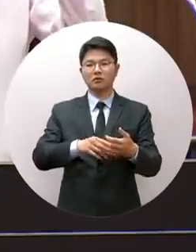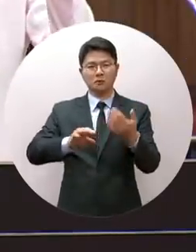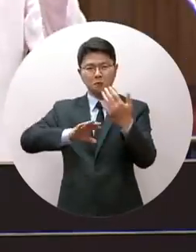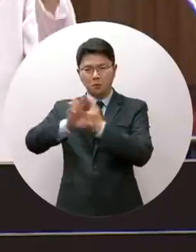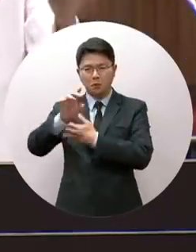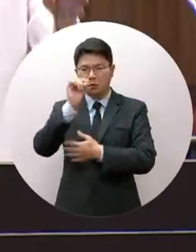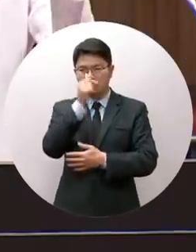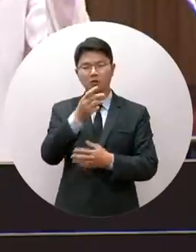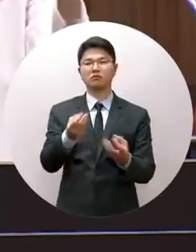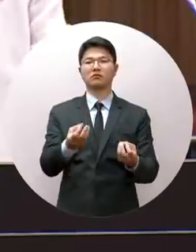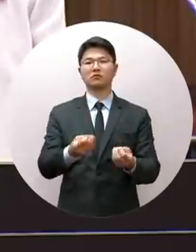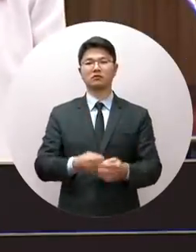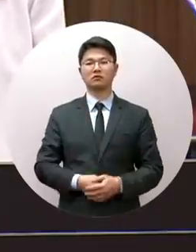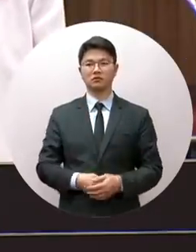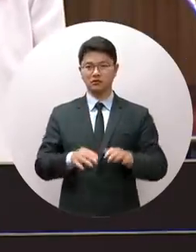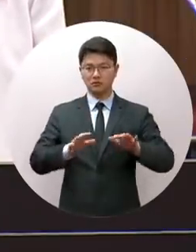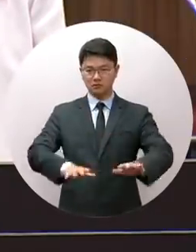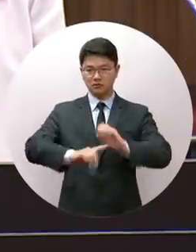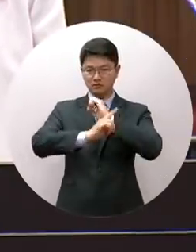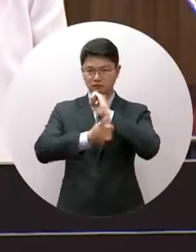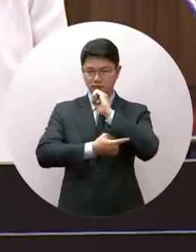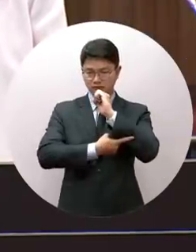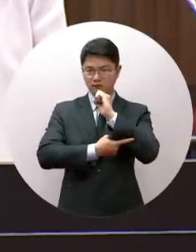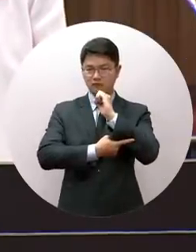目前现有的法律